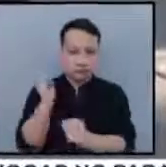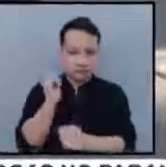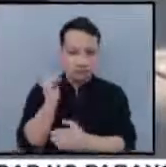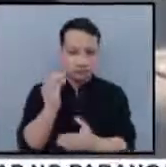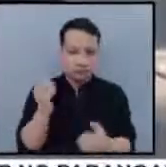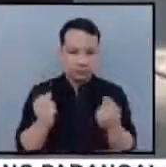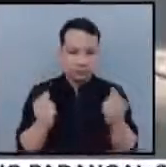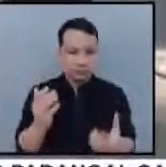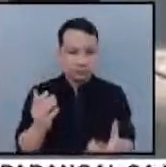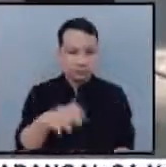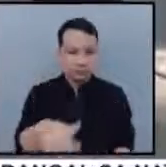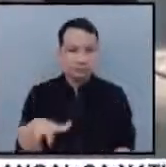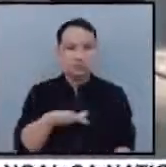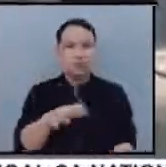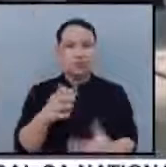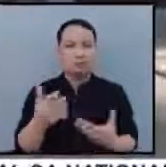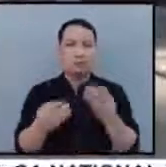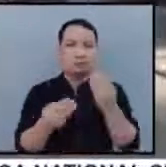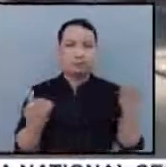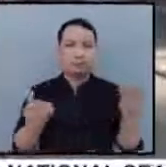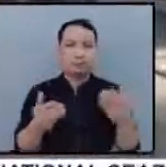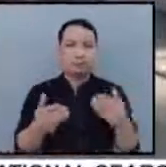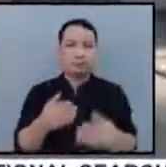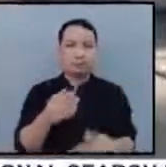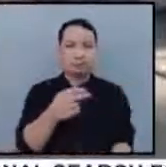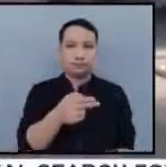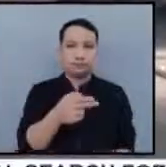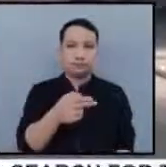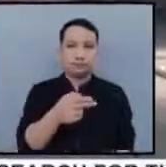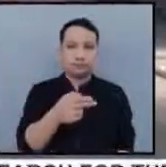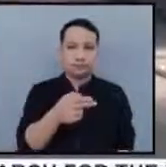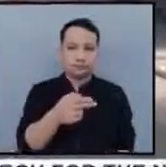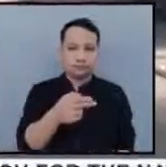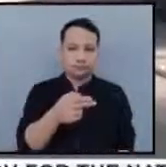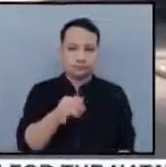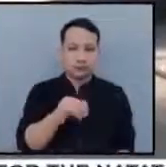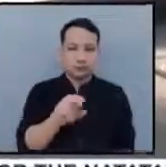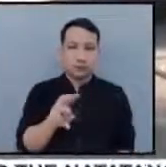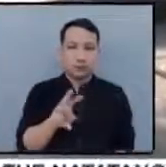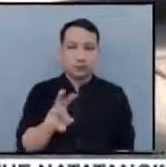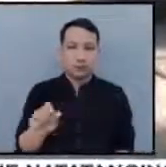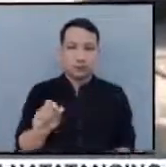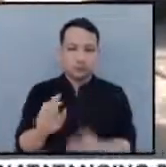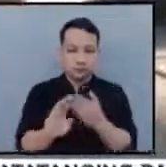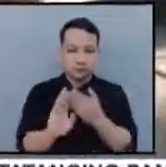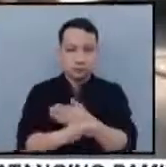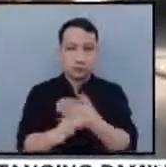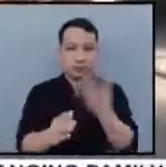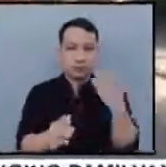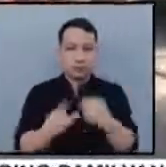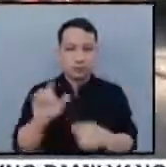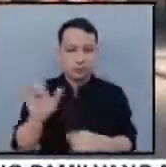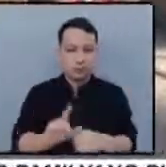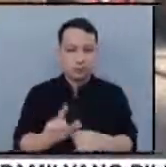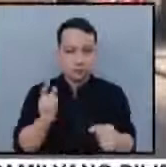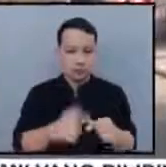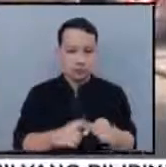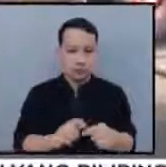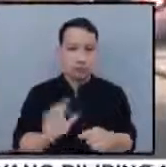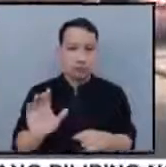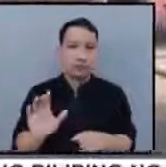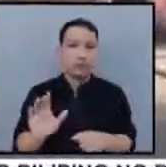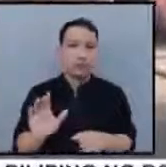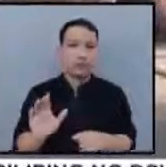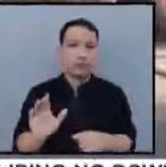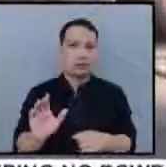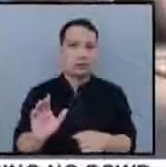dito sa High West Transport na maibabalik ang dating mababang presyo ng mga